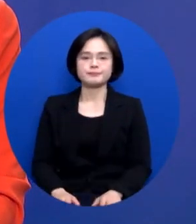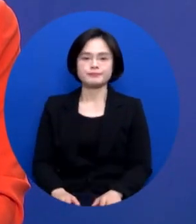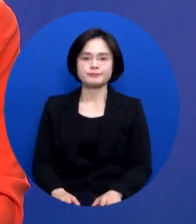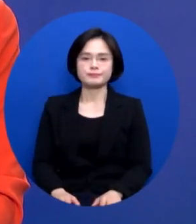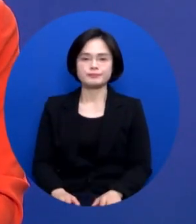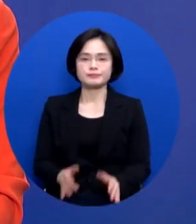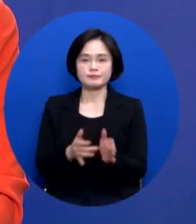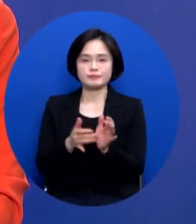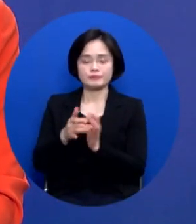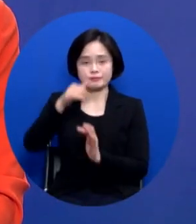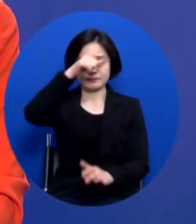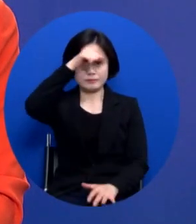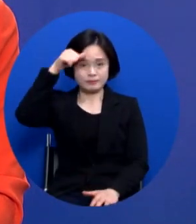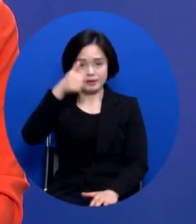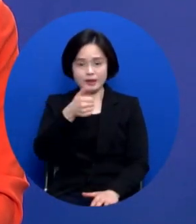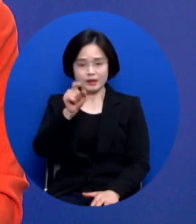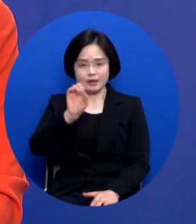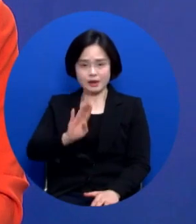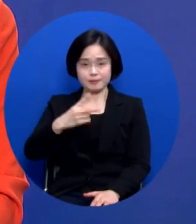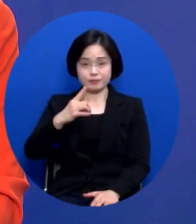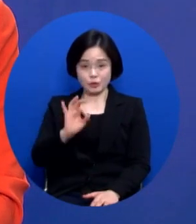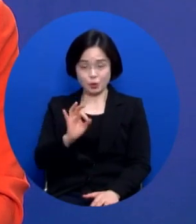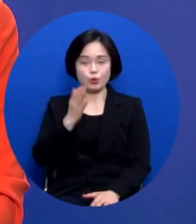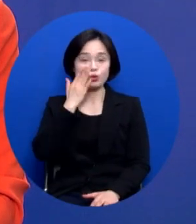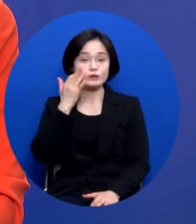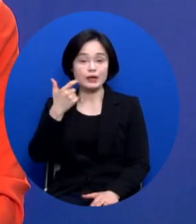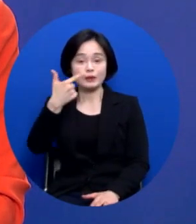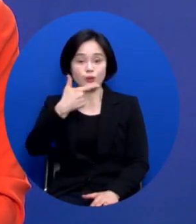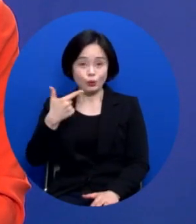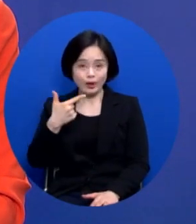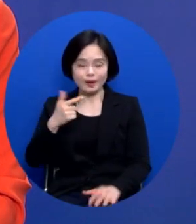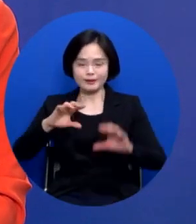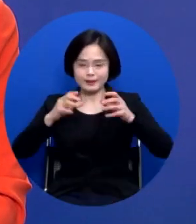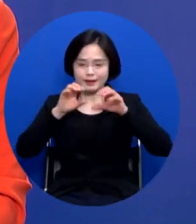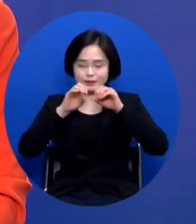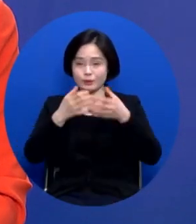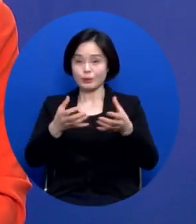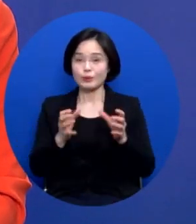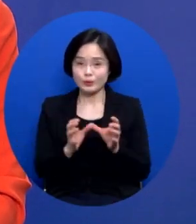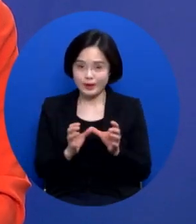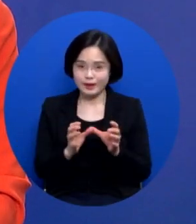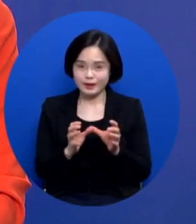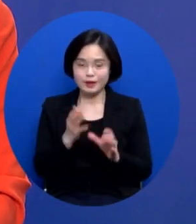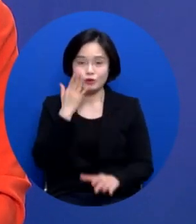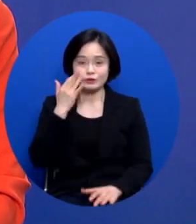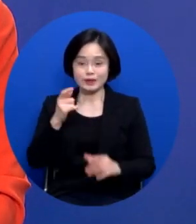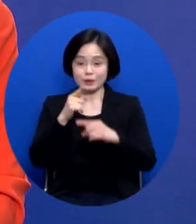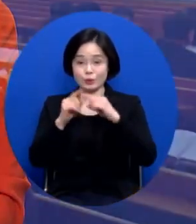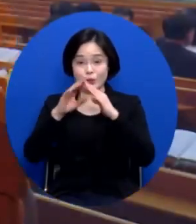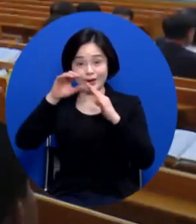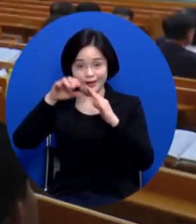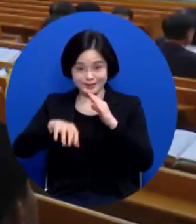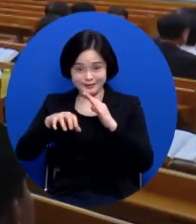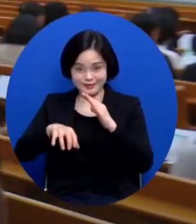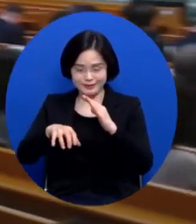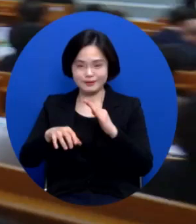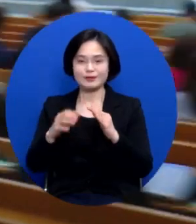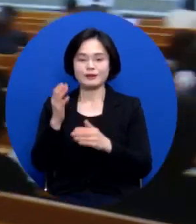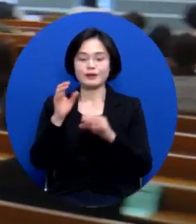대한예수교장로회 합동 울산노회 세계선교회가 울산 태화교회에서 선교대회를 개최했습니다.